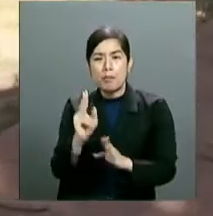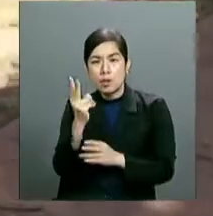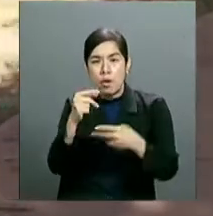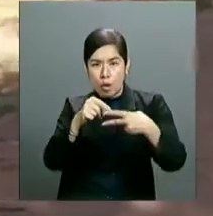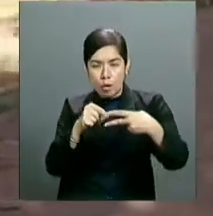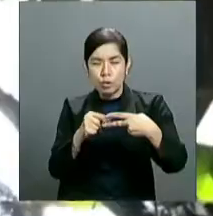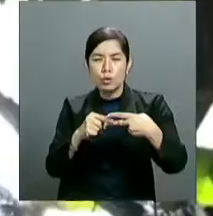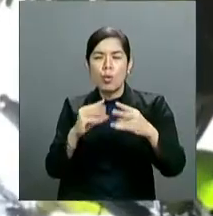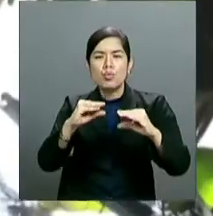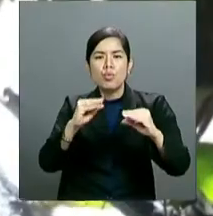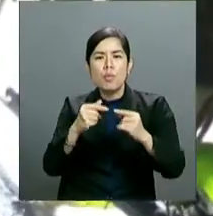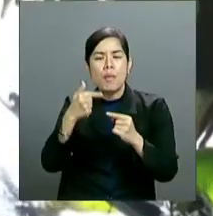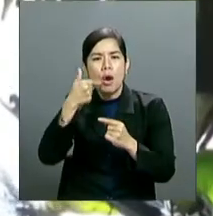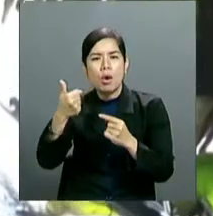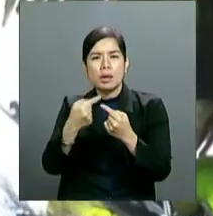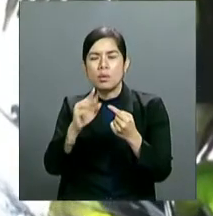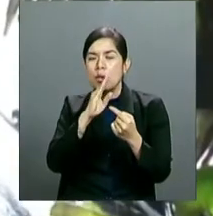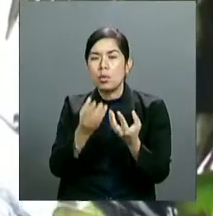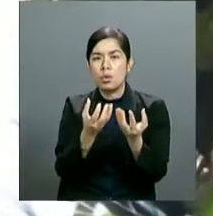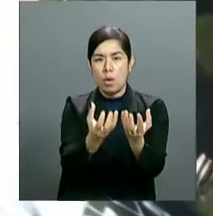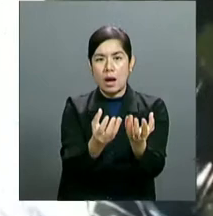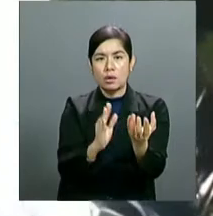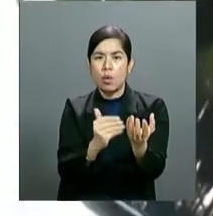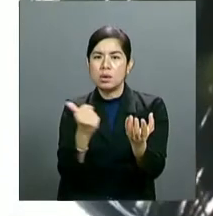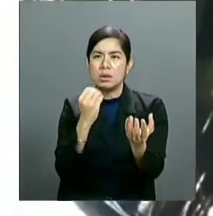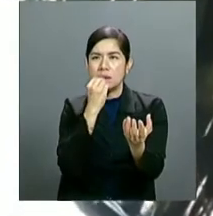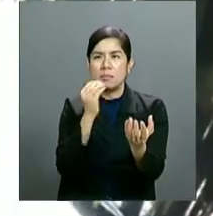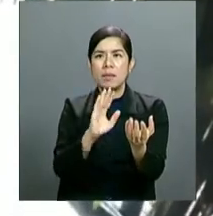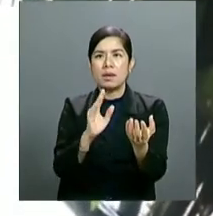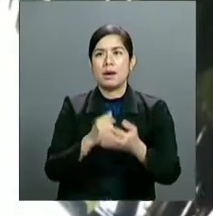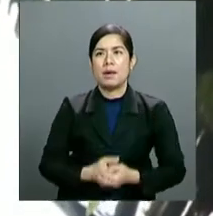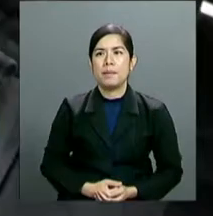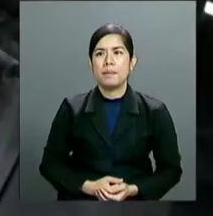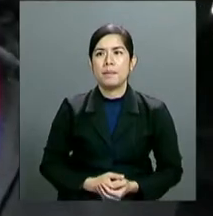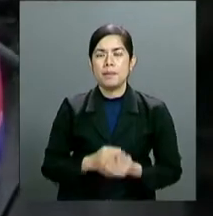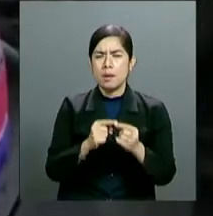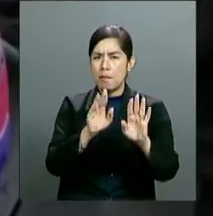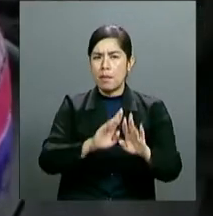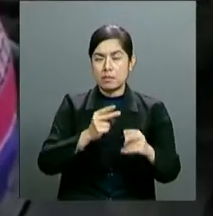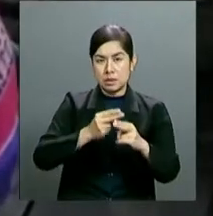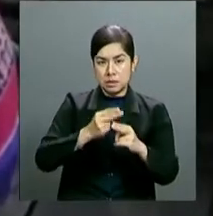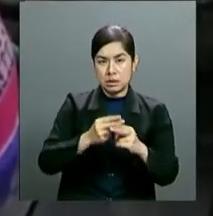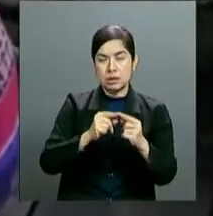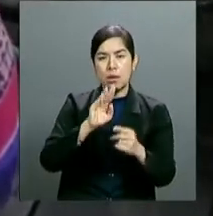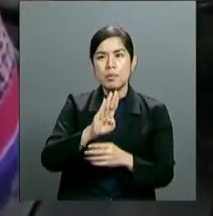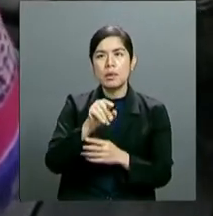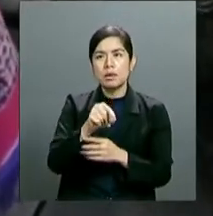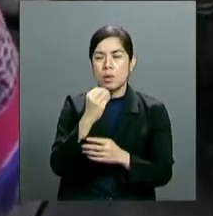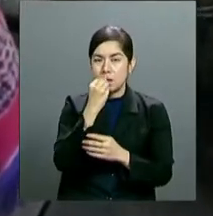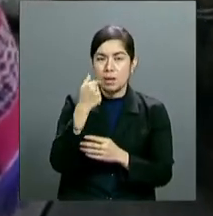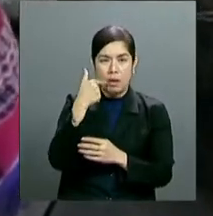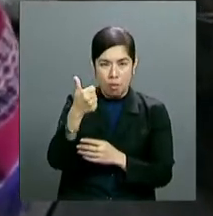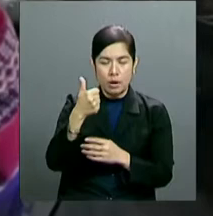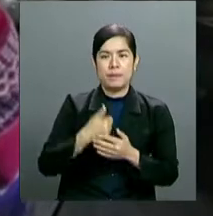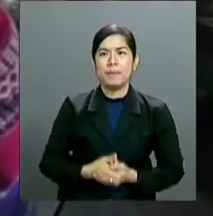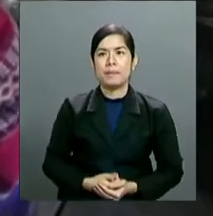อยแต่ให้แขกกินไม่ได ้อย่างบือบอโชกอ่ะบือบอผลิเป็นข้าวเนื้อนุ่มนะคะที่กินแล้วอร่อยคืออันนี้